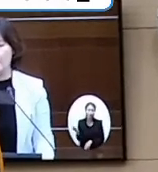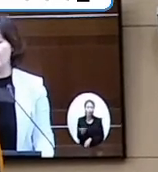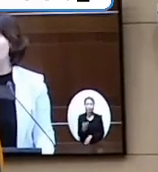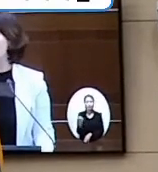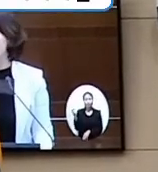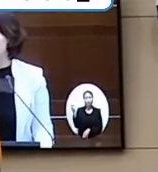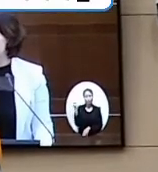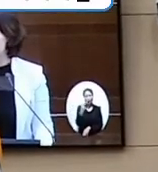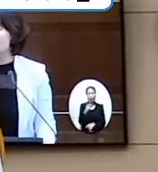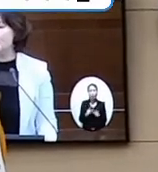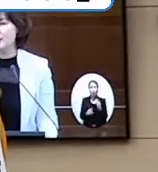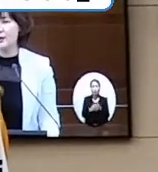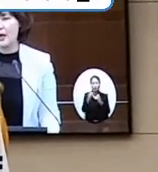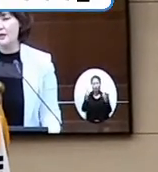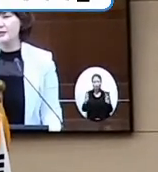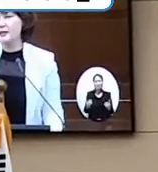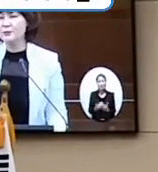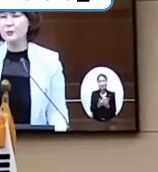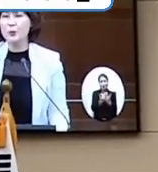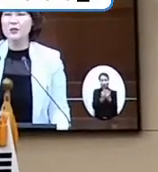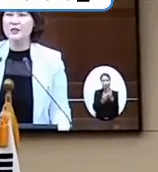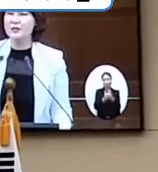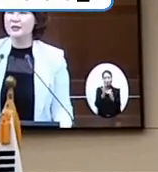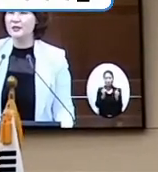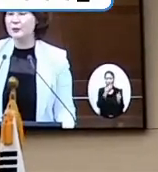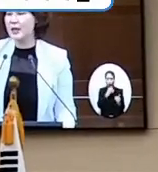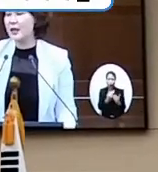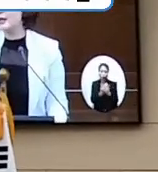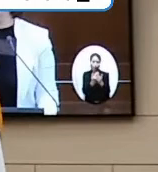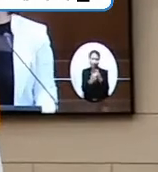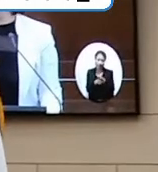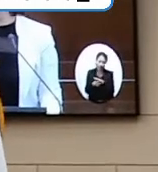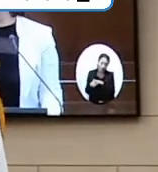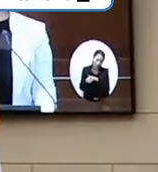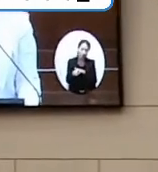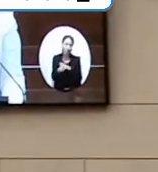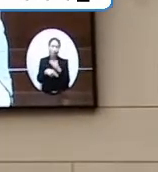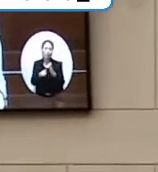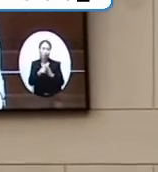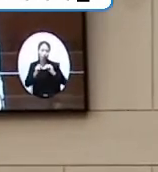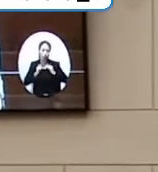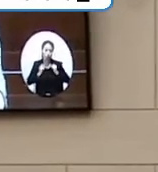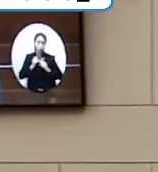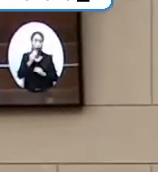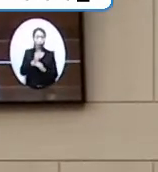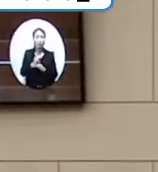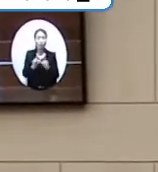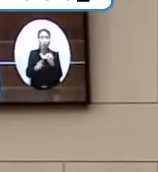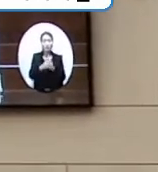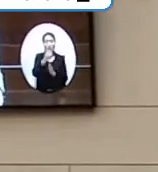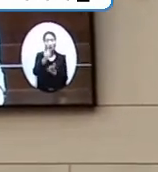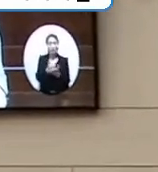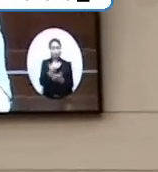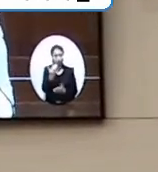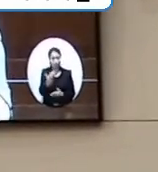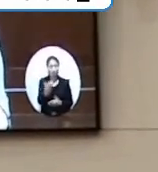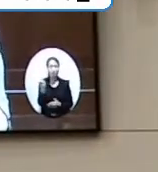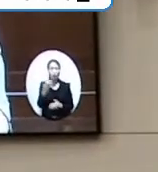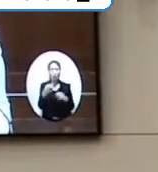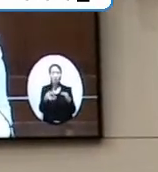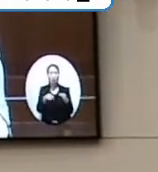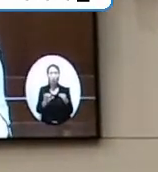그리고 안동시 발전과 시민 복리 증진을 위해 매진하시는 권영세 시장님,